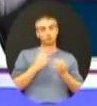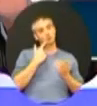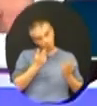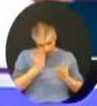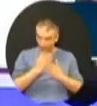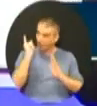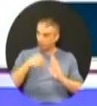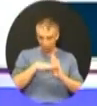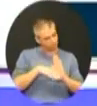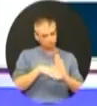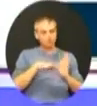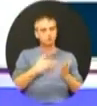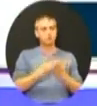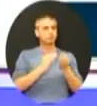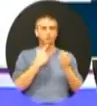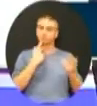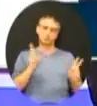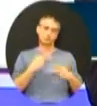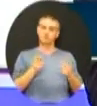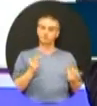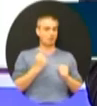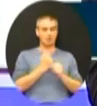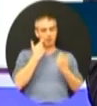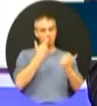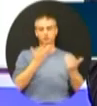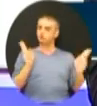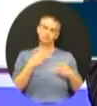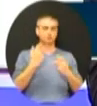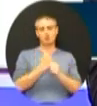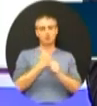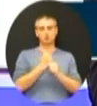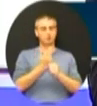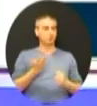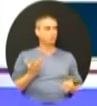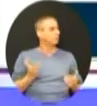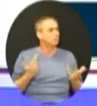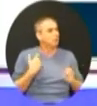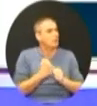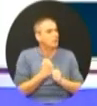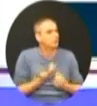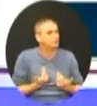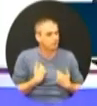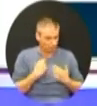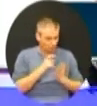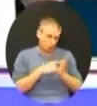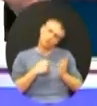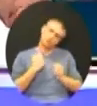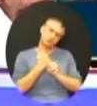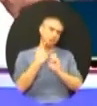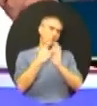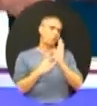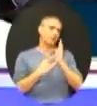עושה את ההנחיה בסדר אבל היוצאים משפטים אומרים אי אפשר לחוף את זה אי אפשר לקיים אז מה אנחנו עושים אנחנו כמחוקק מוציאים